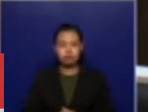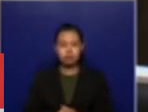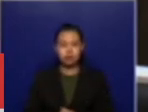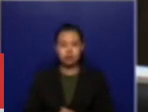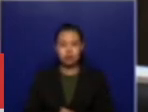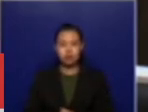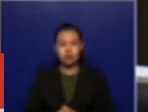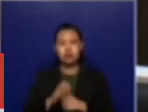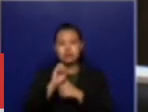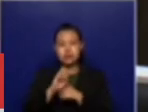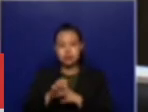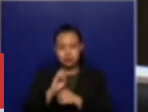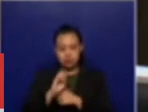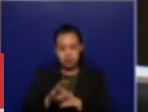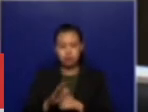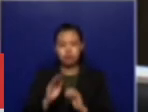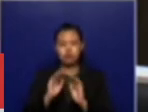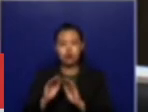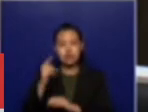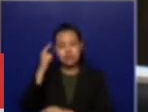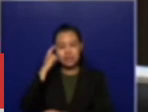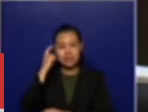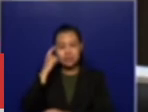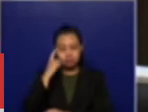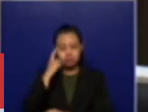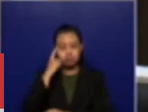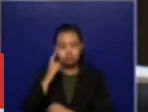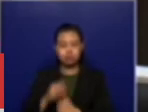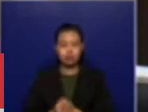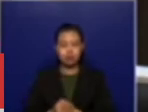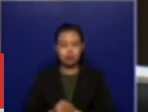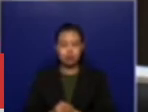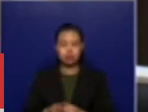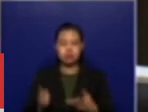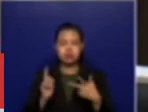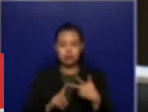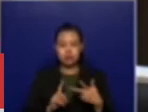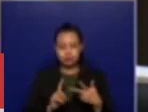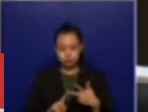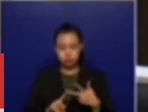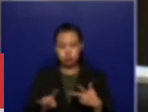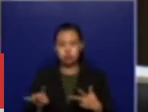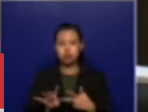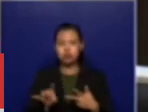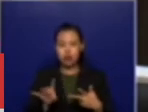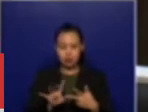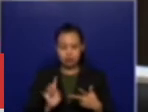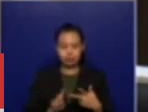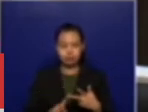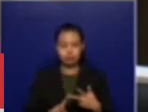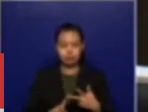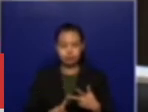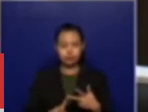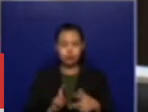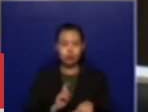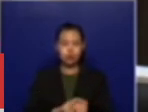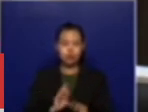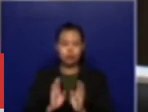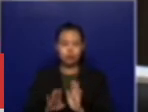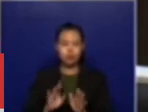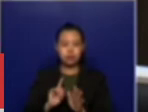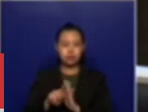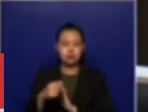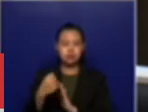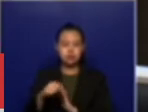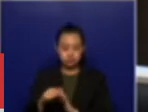ดเรื่องนี้นะครับข้อเสนอสุดท้ายครับผมเหลือเวลาอีกประมาณ10นาทีนะครับคือการบริหาร